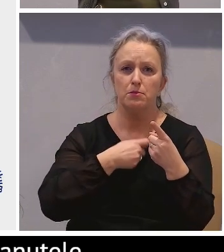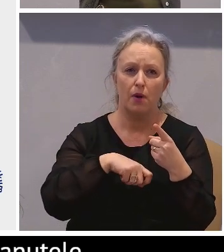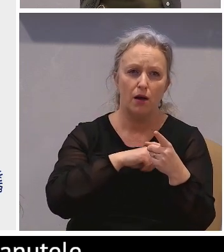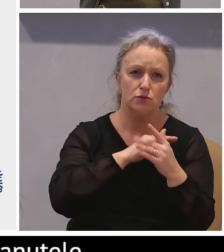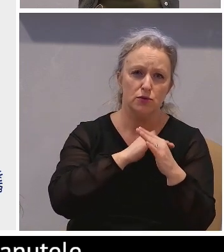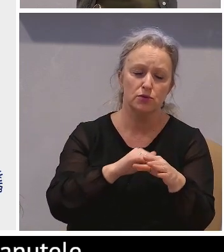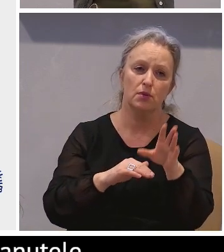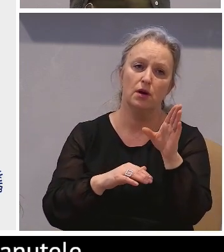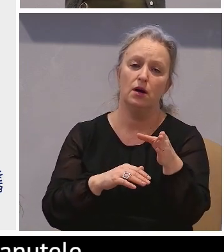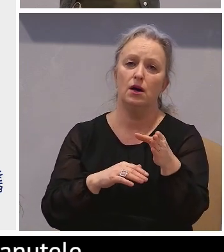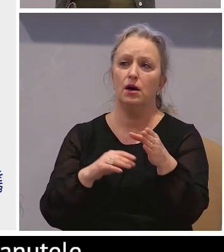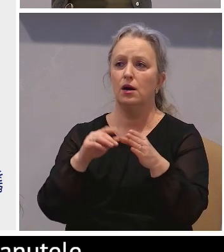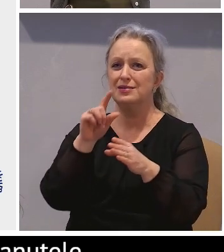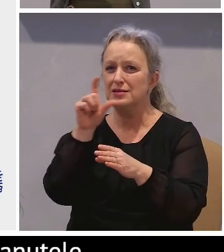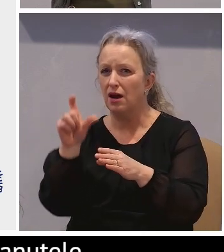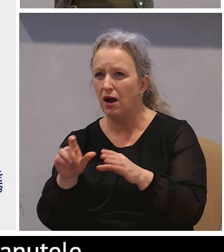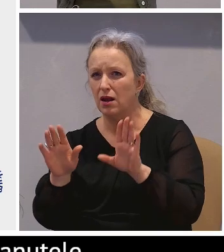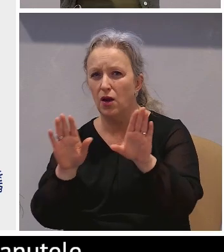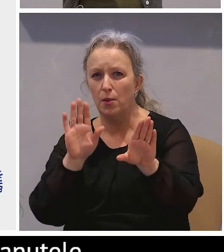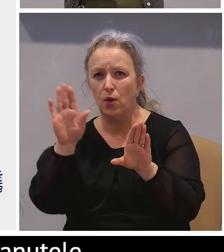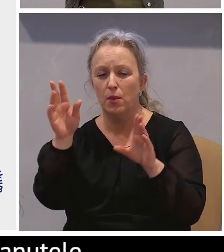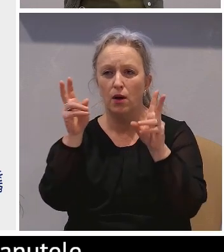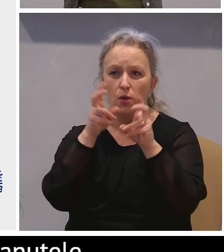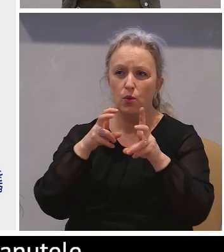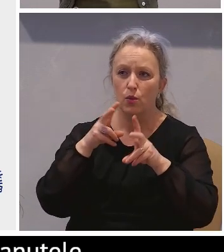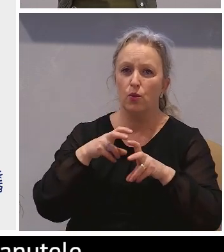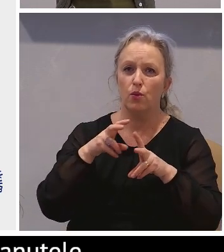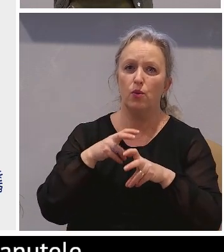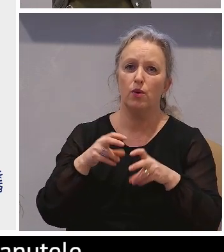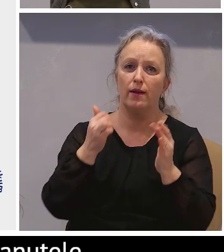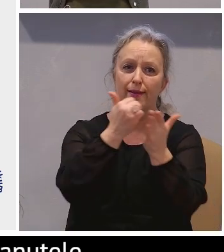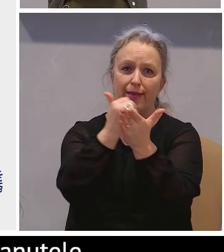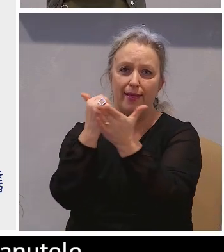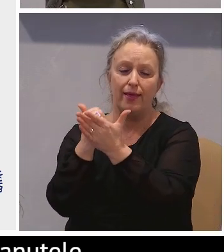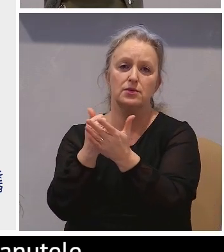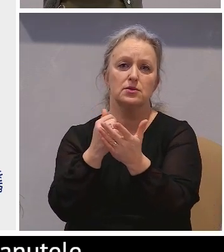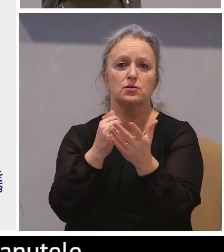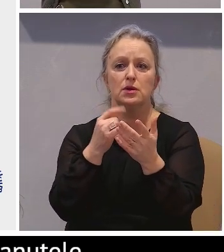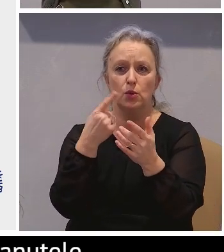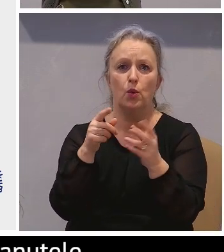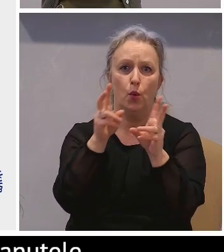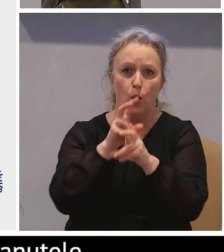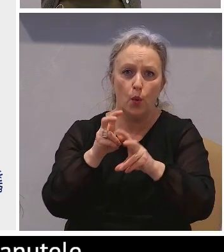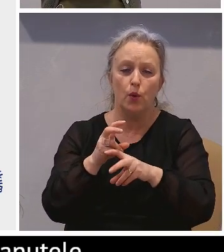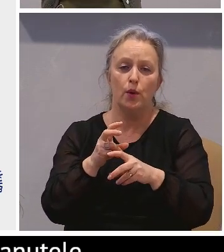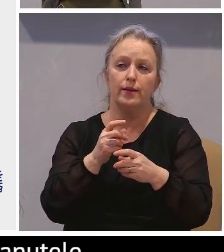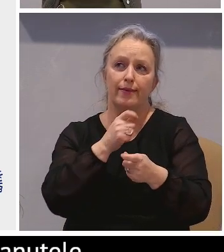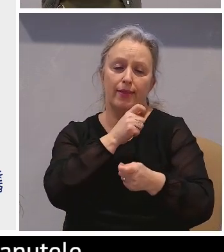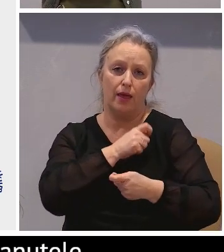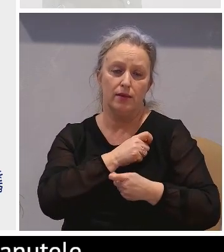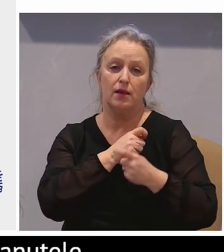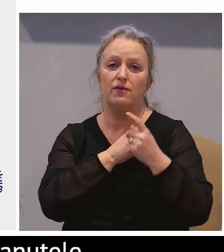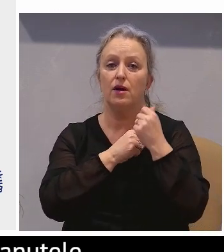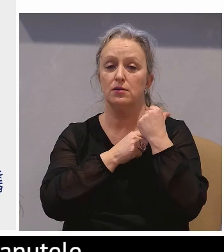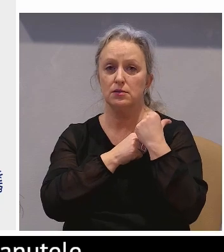on Itaalia as well as Ristiplan. keskustes tehtud uuringud, et need on